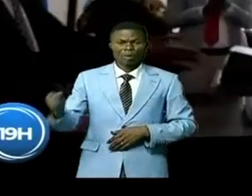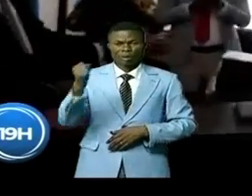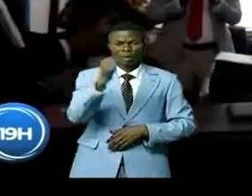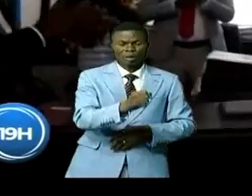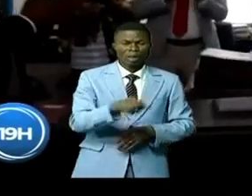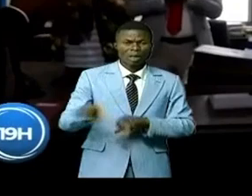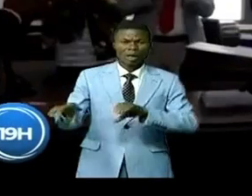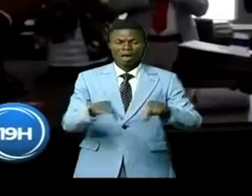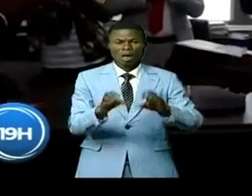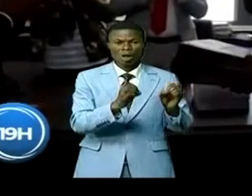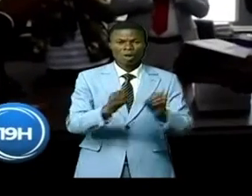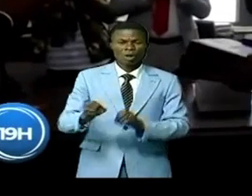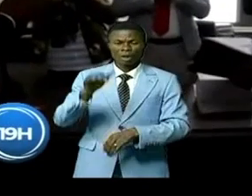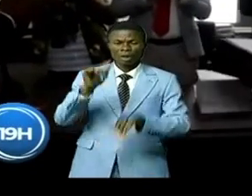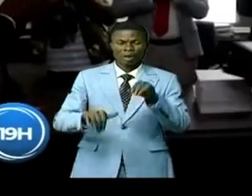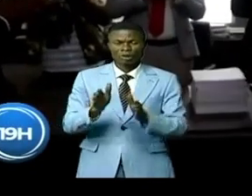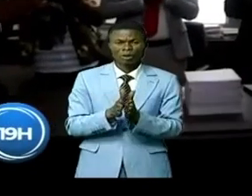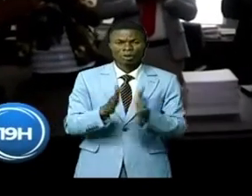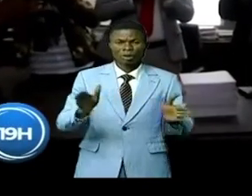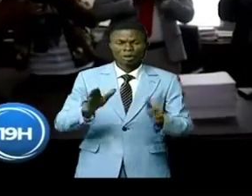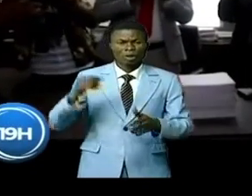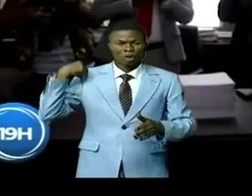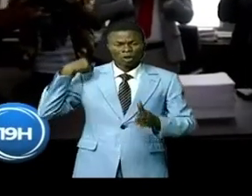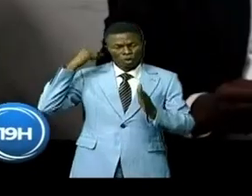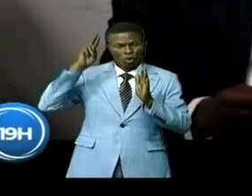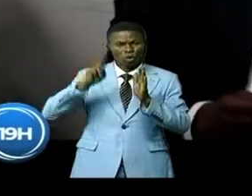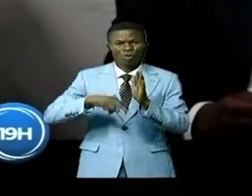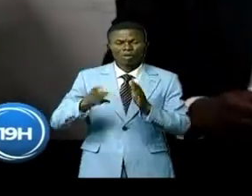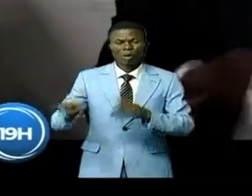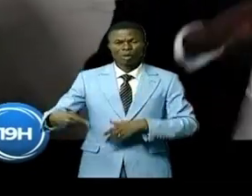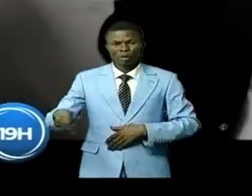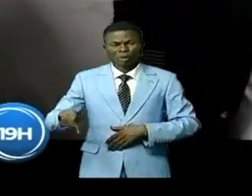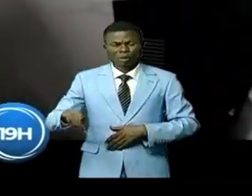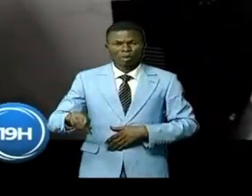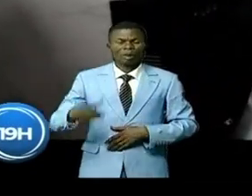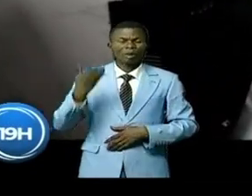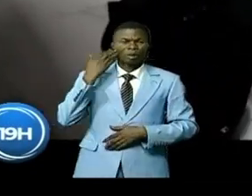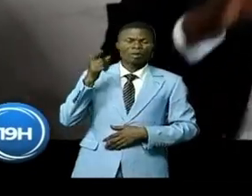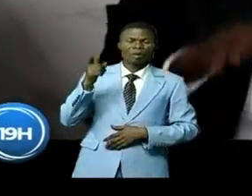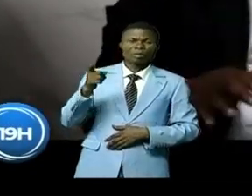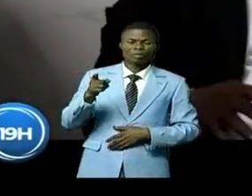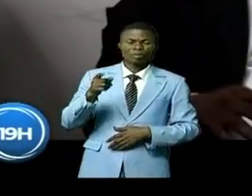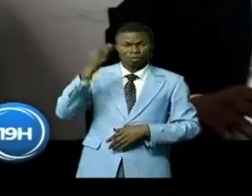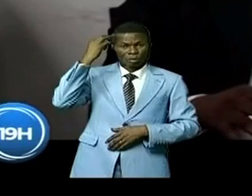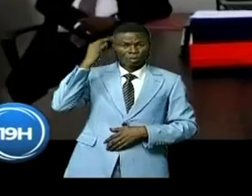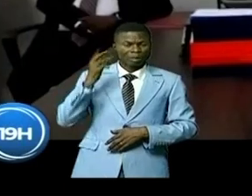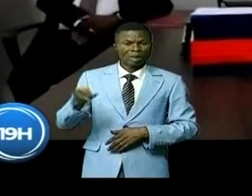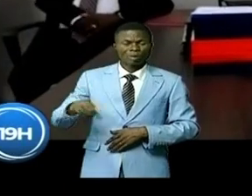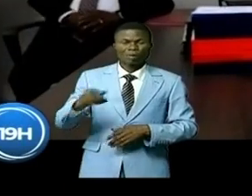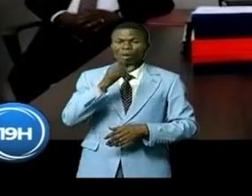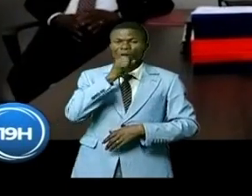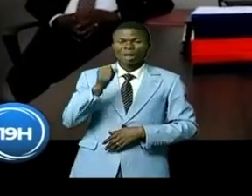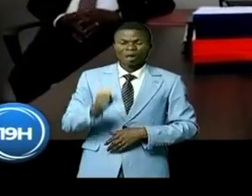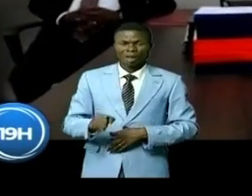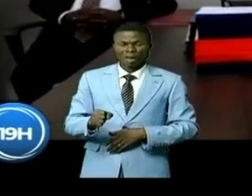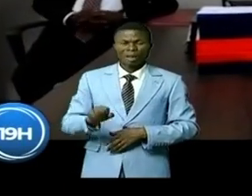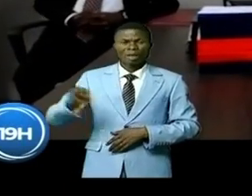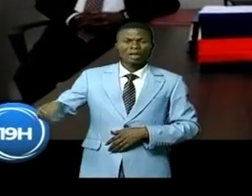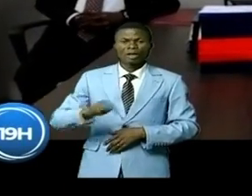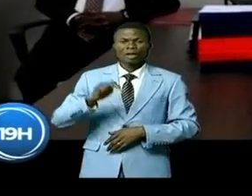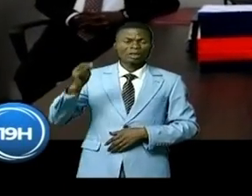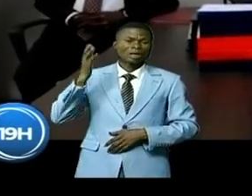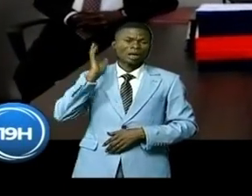cérémonie présidée par le secrétaire exécutif du gouvernement provincial Archimède Kalassa. Le ministre provincial sortant Jean-Marie Tizainga a